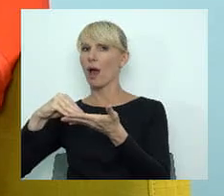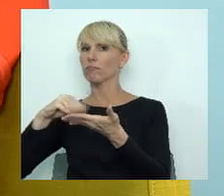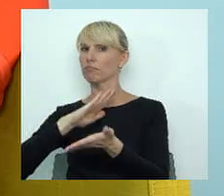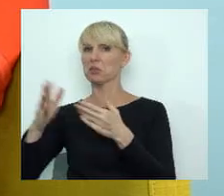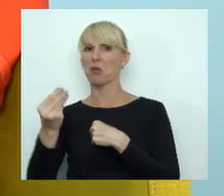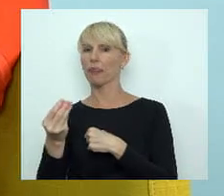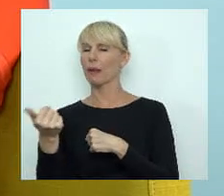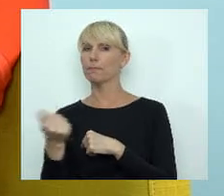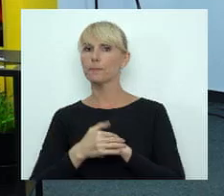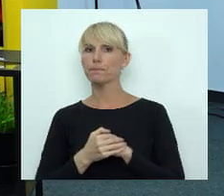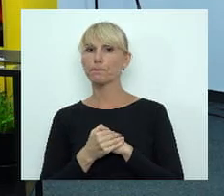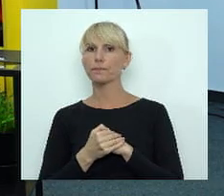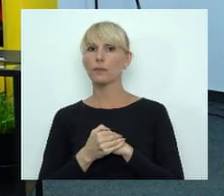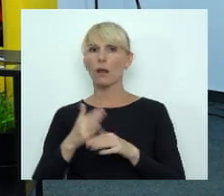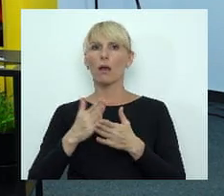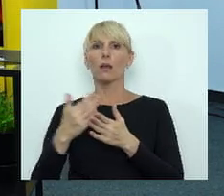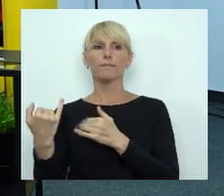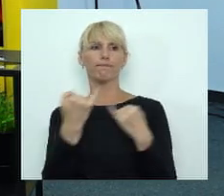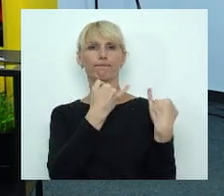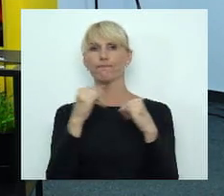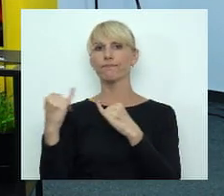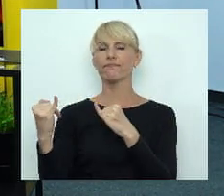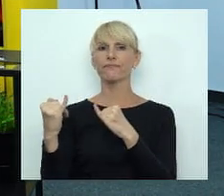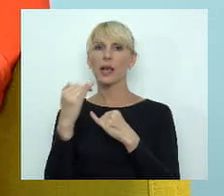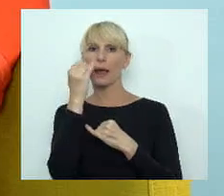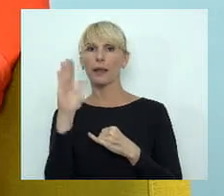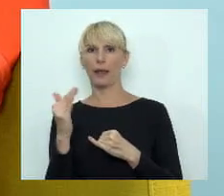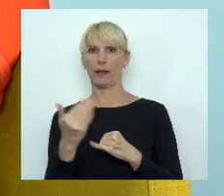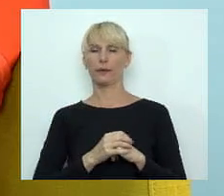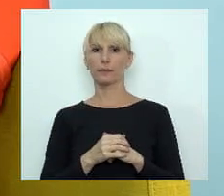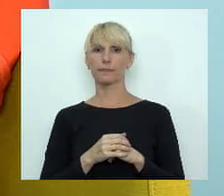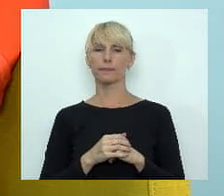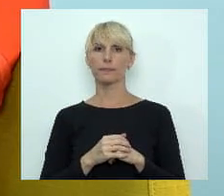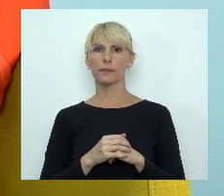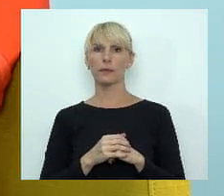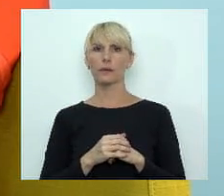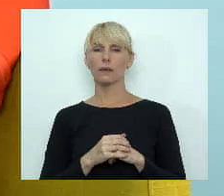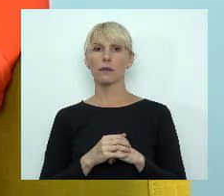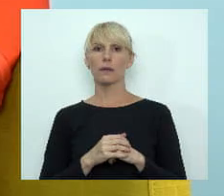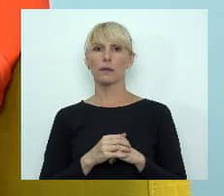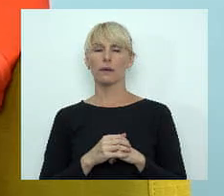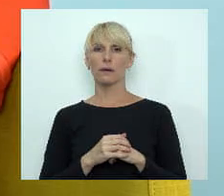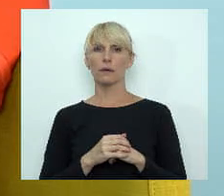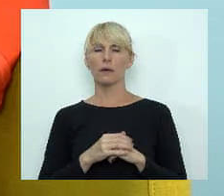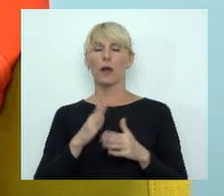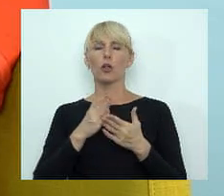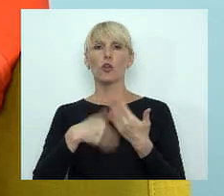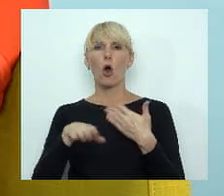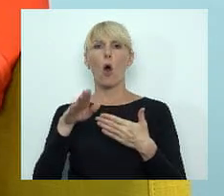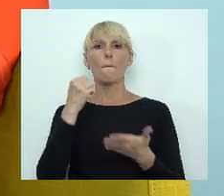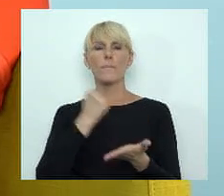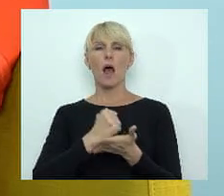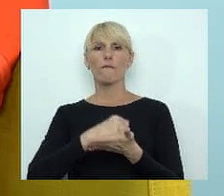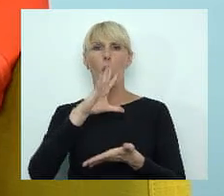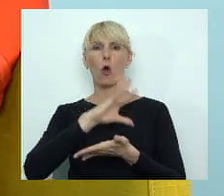będzie duży problem z ustaleniem, czym to się od siebie różni. Prezes urzędu wychodzi od tego, że prawo do kopii danych to prawo nie tyle